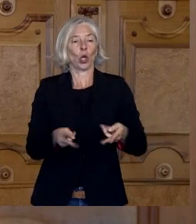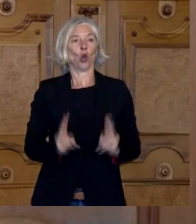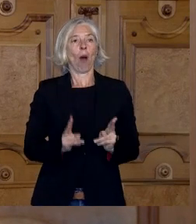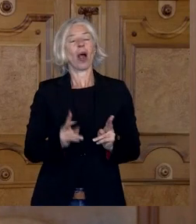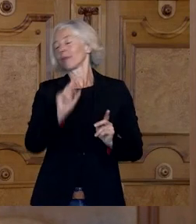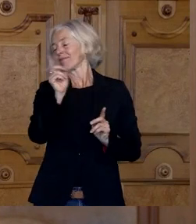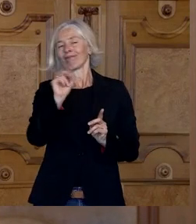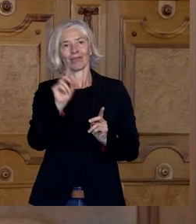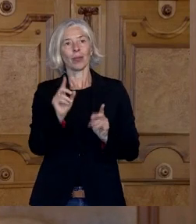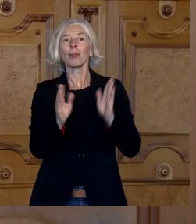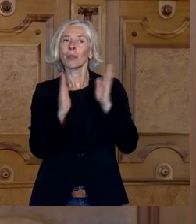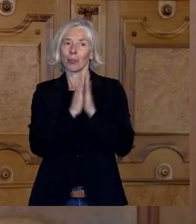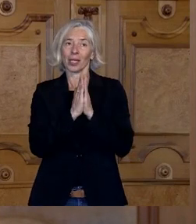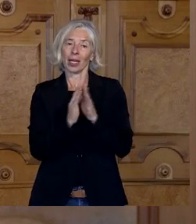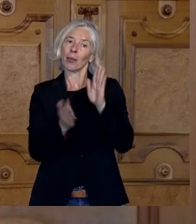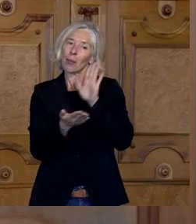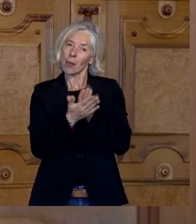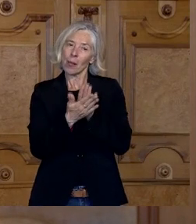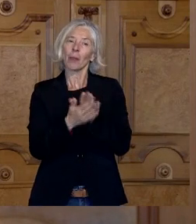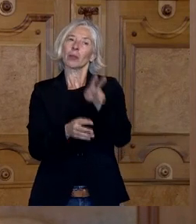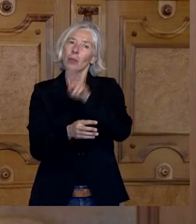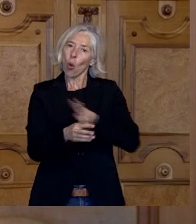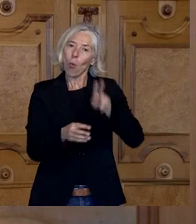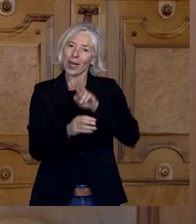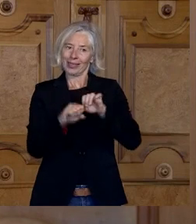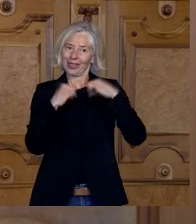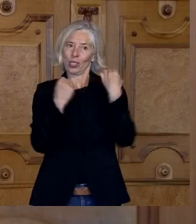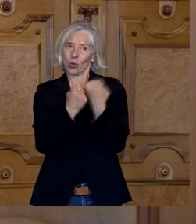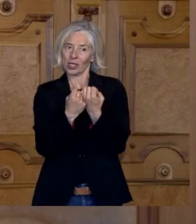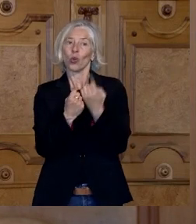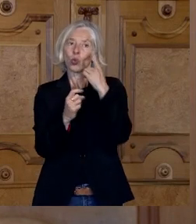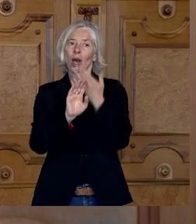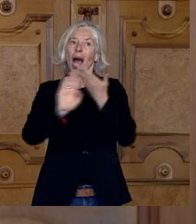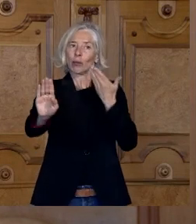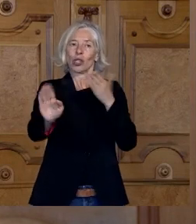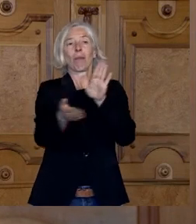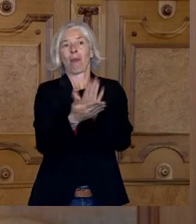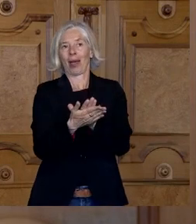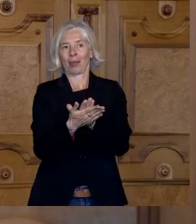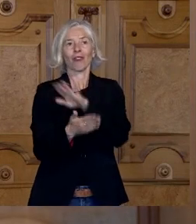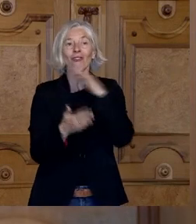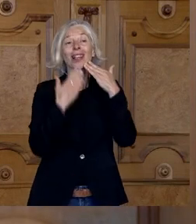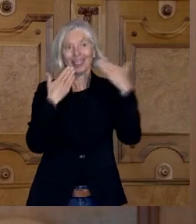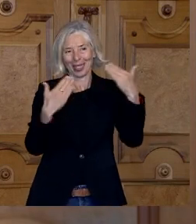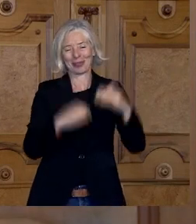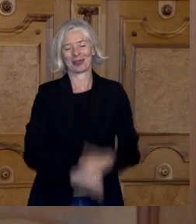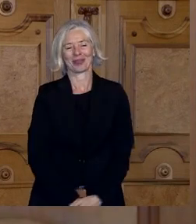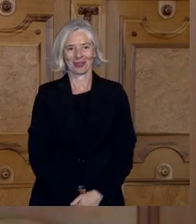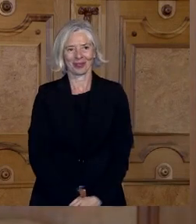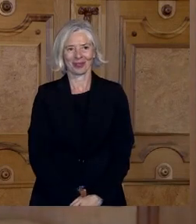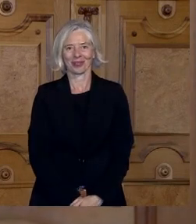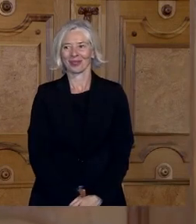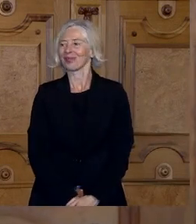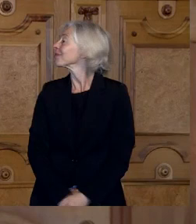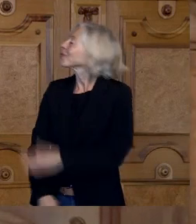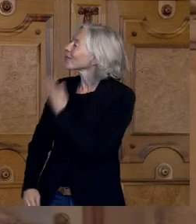das Infektionsgeschehen zu beobachten und das notwendige Abstandsgebot, so wie es jetzt gelockert ist, umzusetzen. Vielen Dank von meiner Seite. Vielen